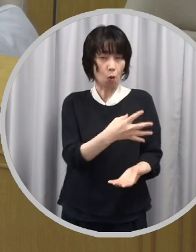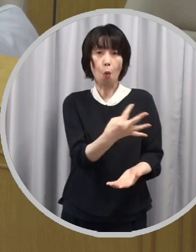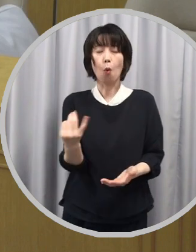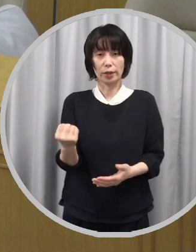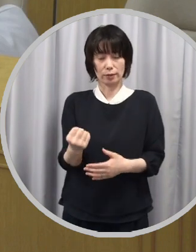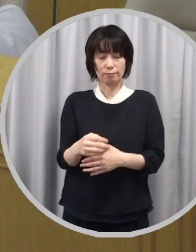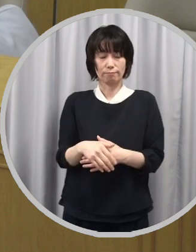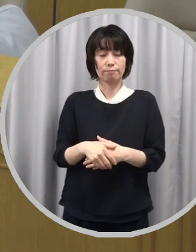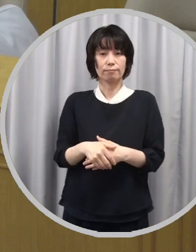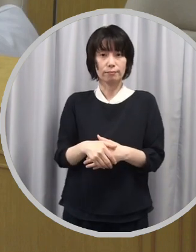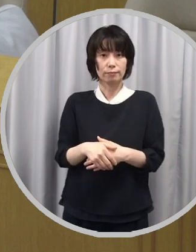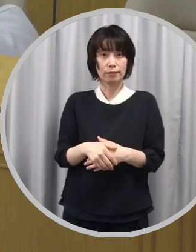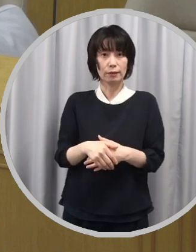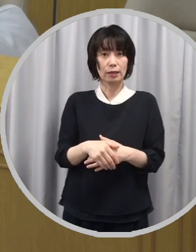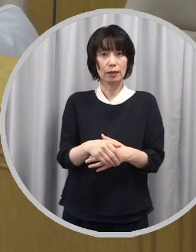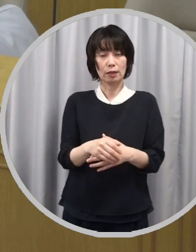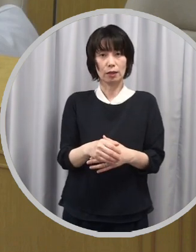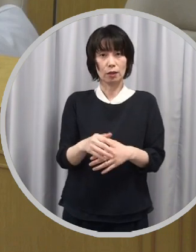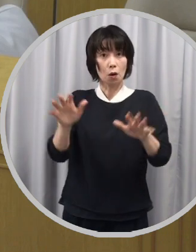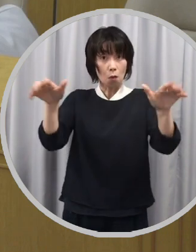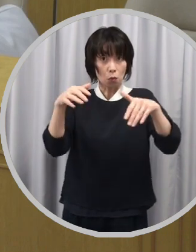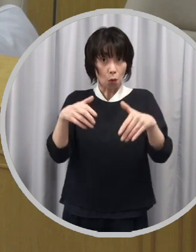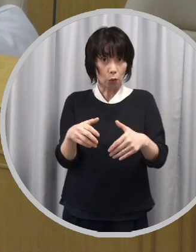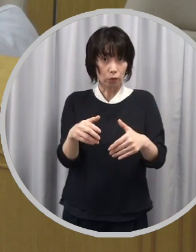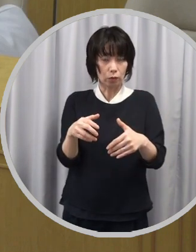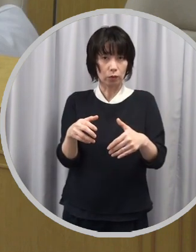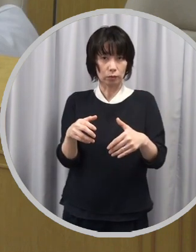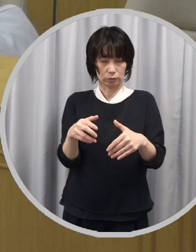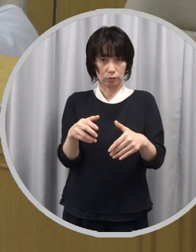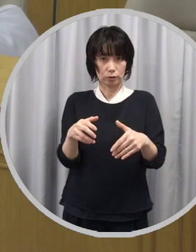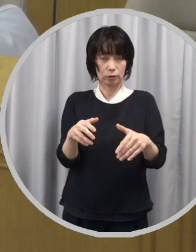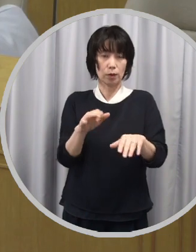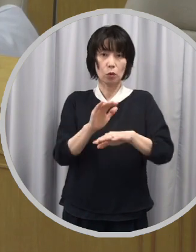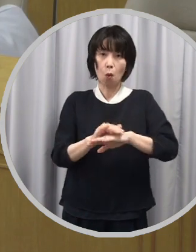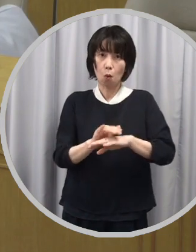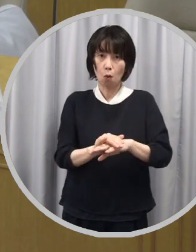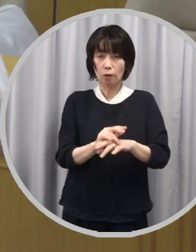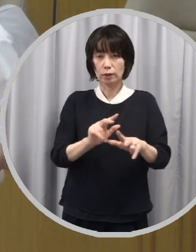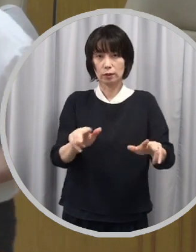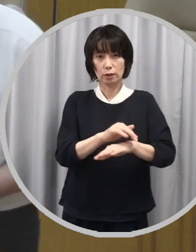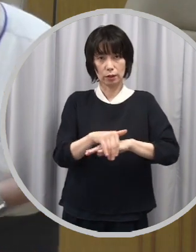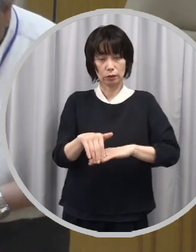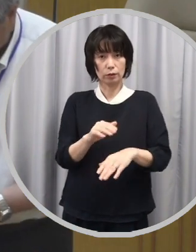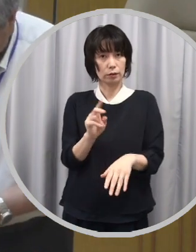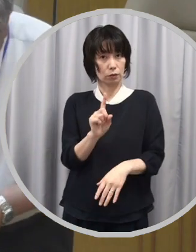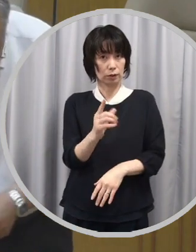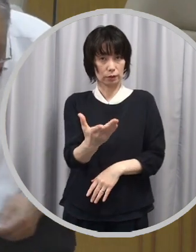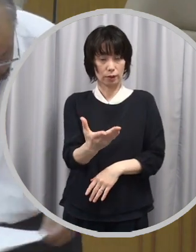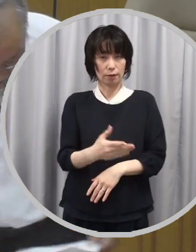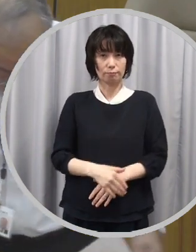のデータセンター誘致の戦略についてお伺いをいたします。